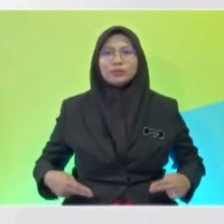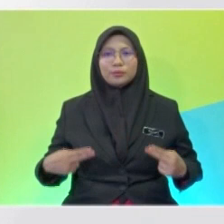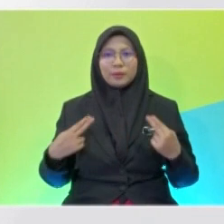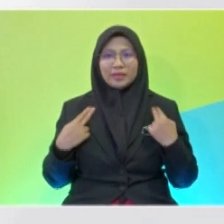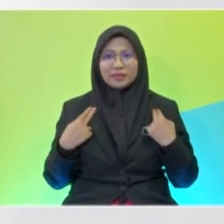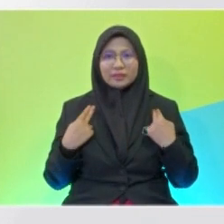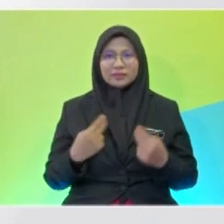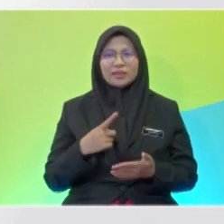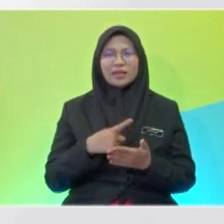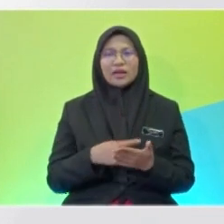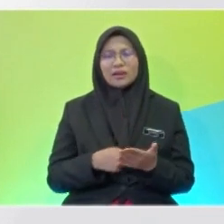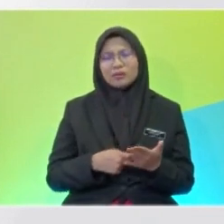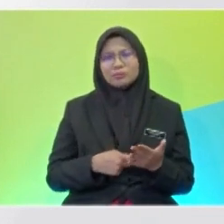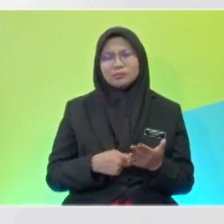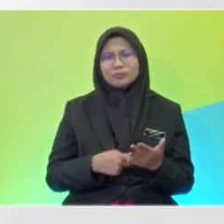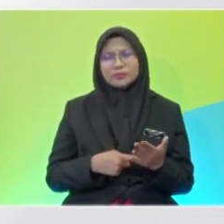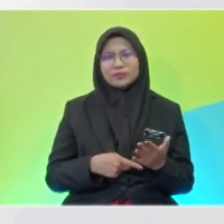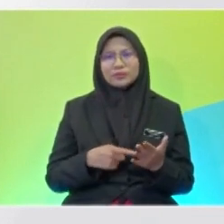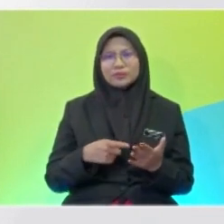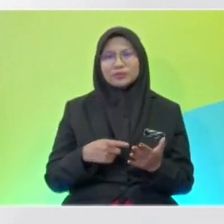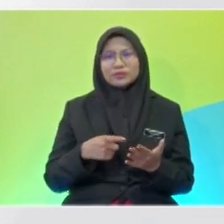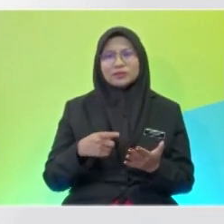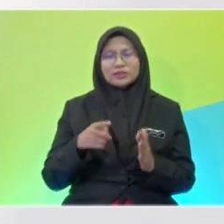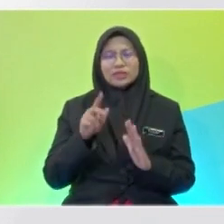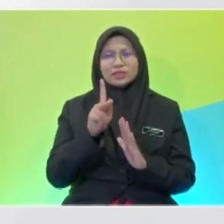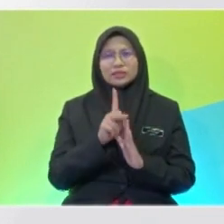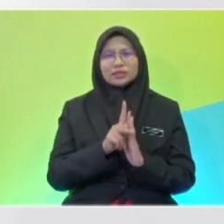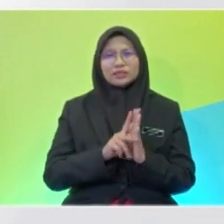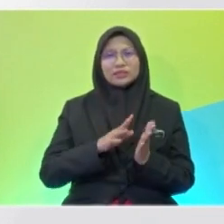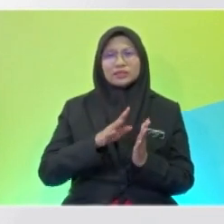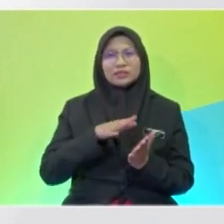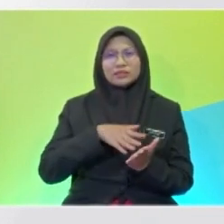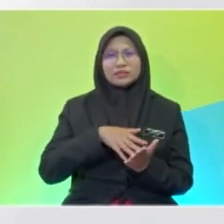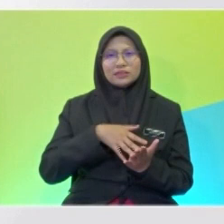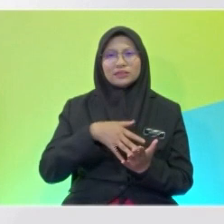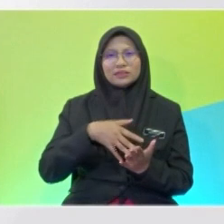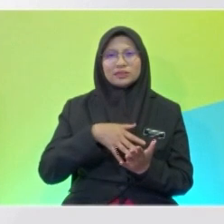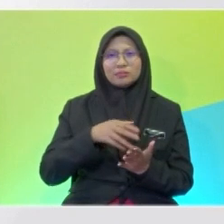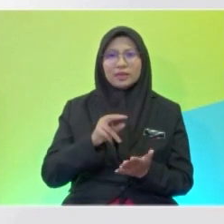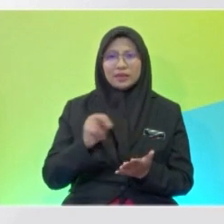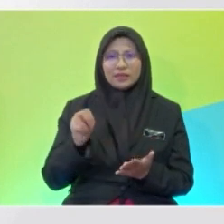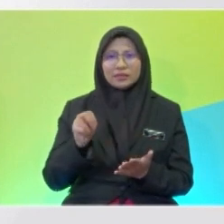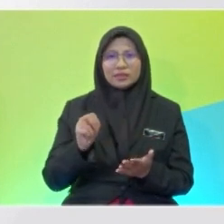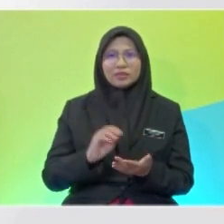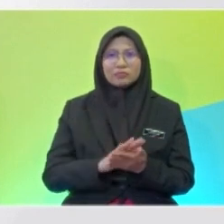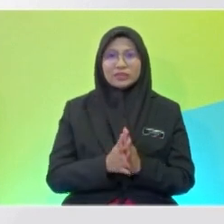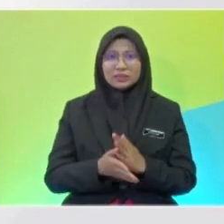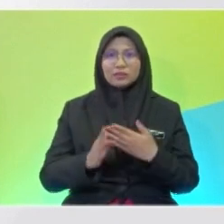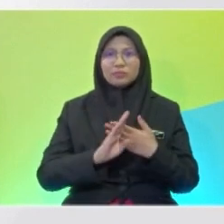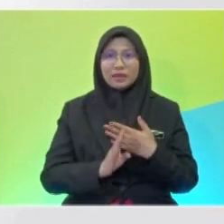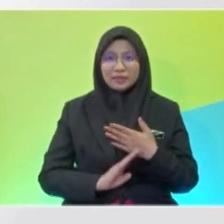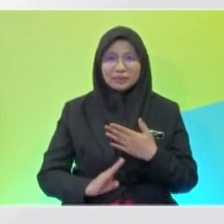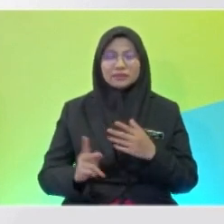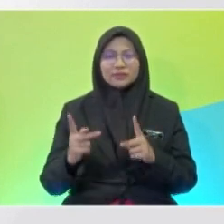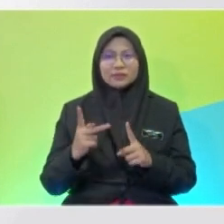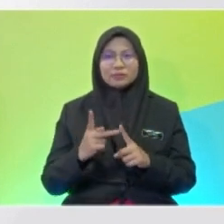apa kelemahan-kelemahan yang mereka dapat kenal pasti daripada grafik tersebut yang boleh mengundang bahaya kepada warga emas